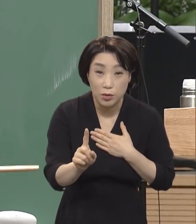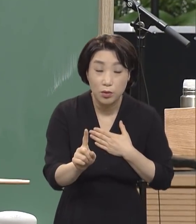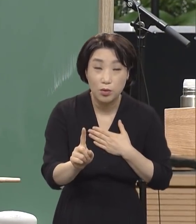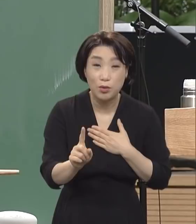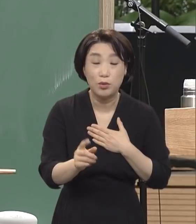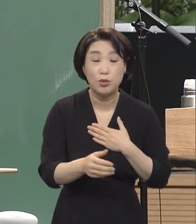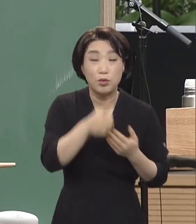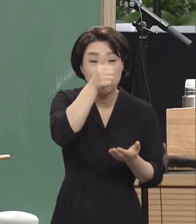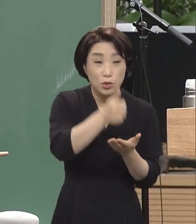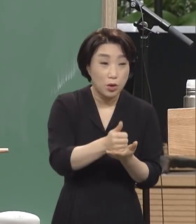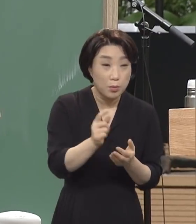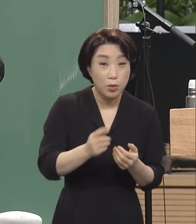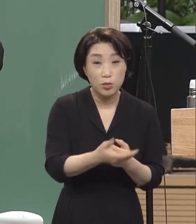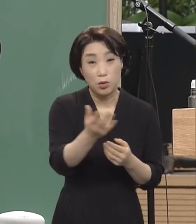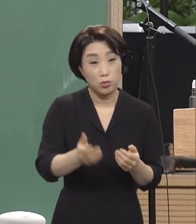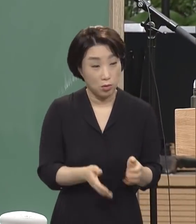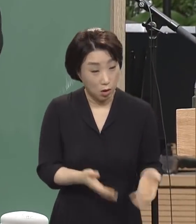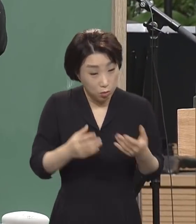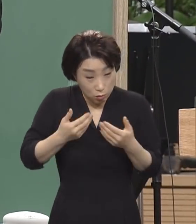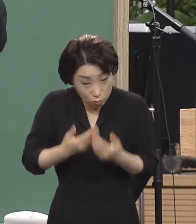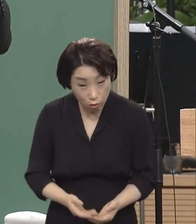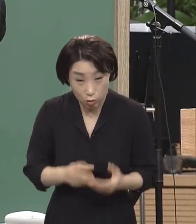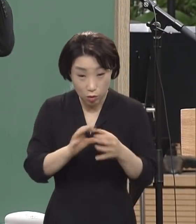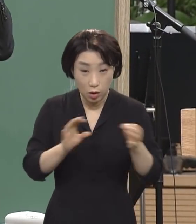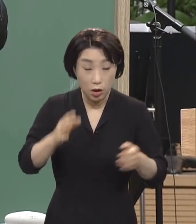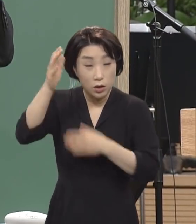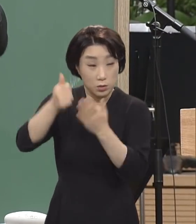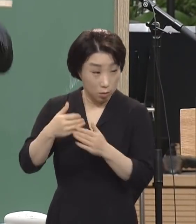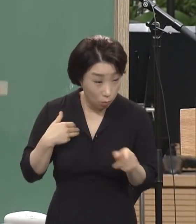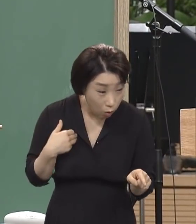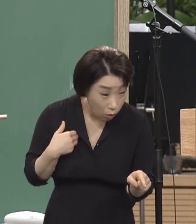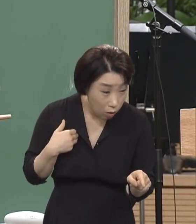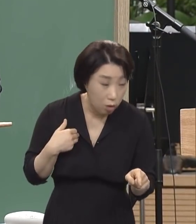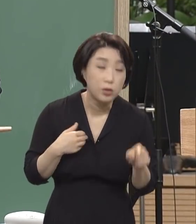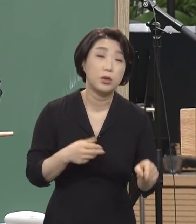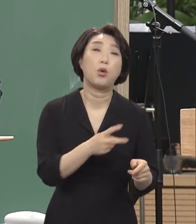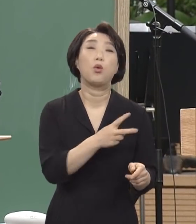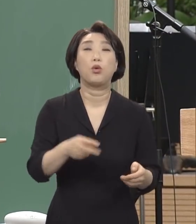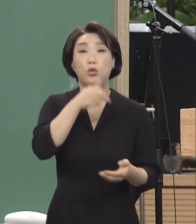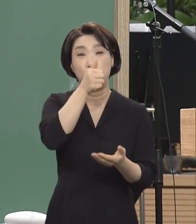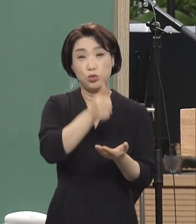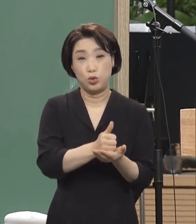죄는 경중 없이 하나님을 모른다는 자체가 돼요.